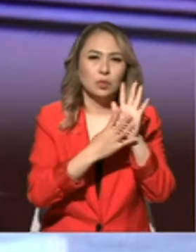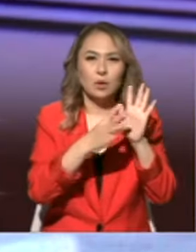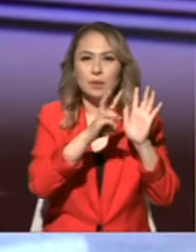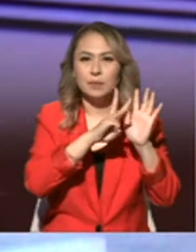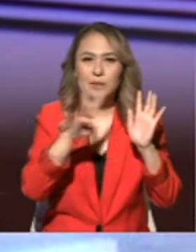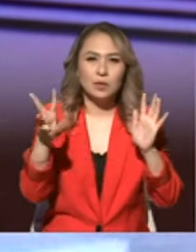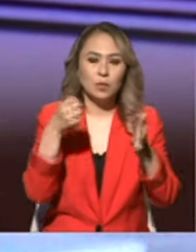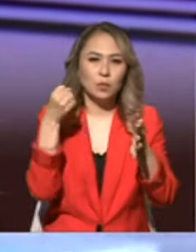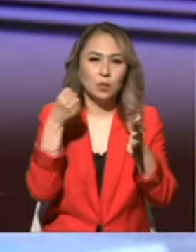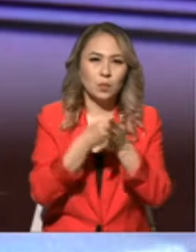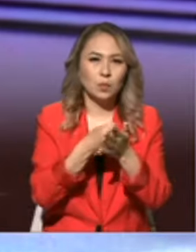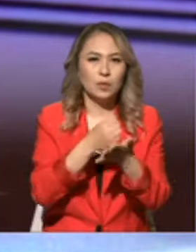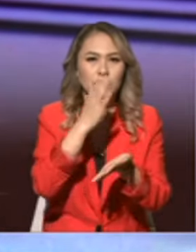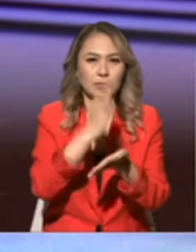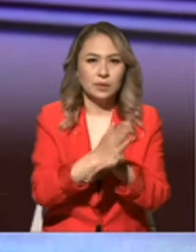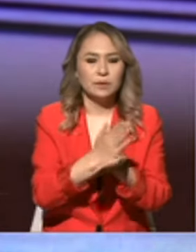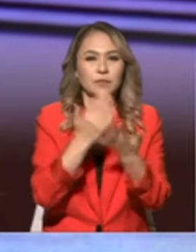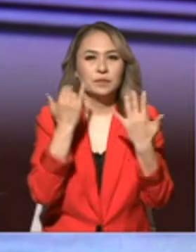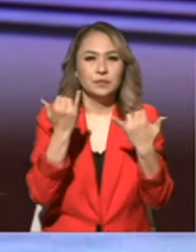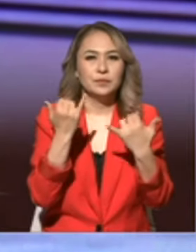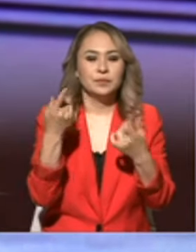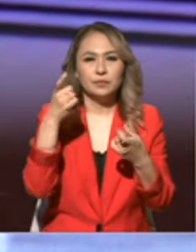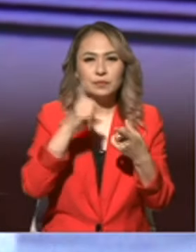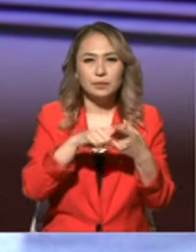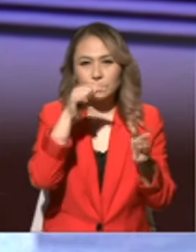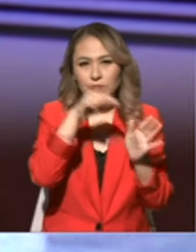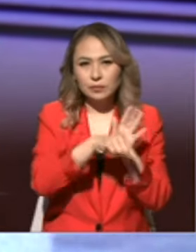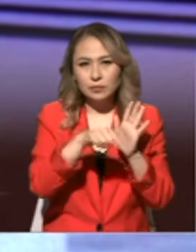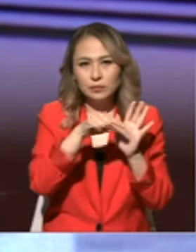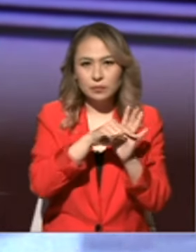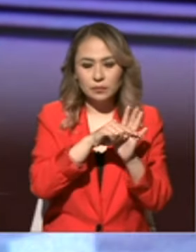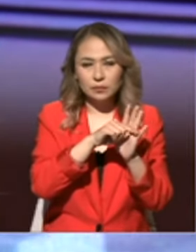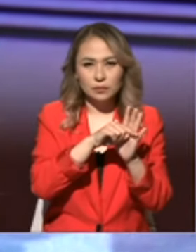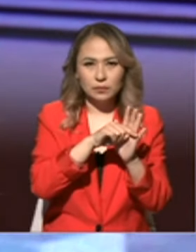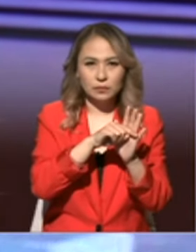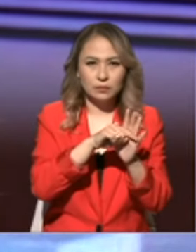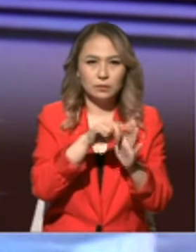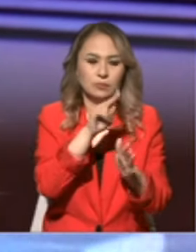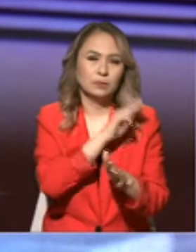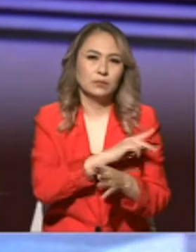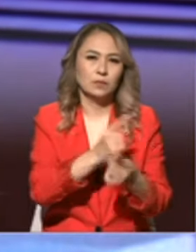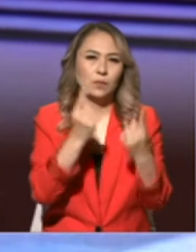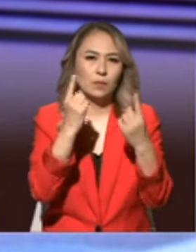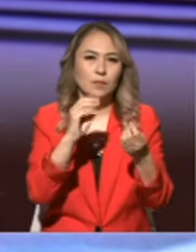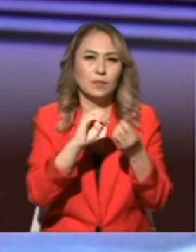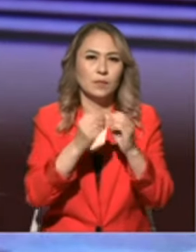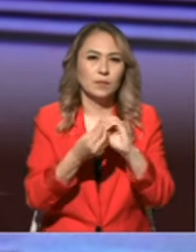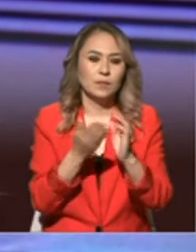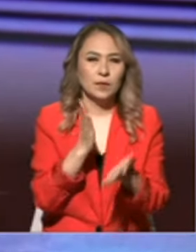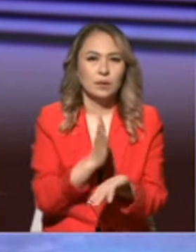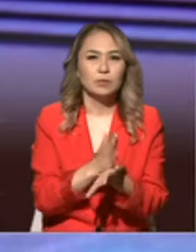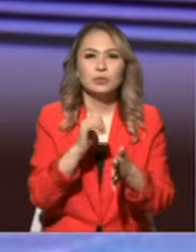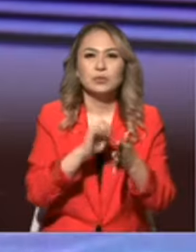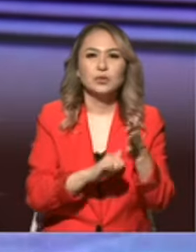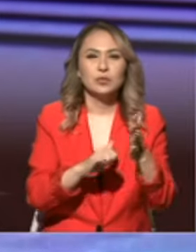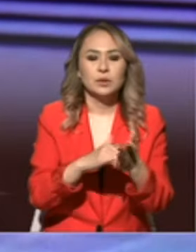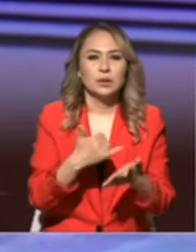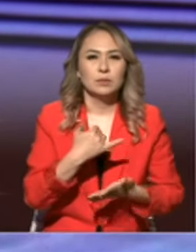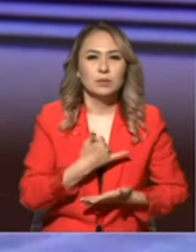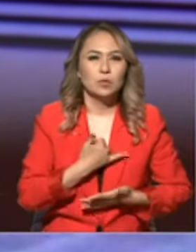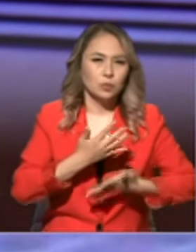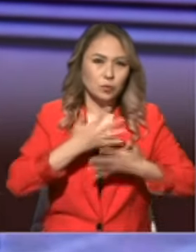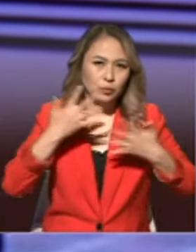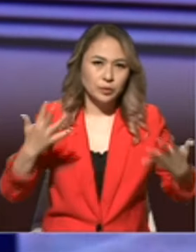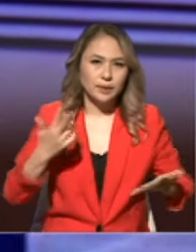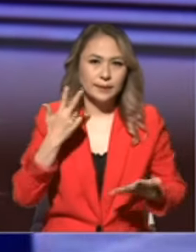өсет деген әңгіме бар. Соның ішіндегі көшкін саясаты үлкен мәселені алады. Себебі біздің үлкен-үлкен